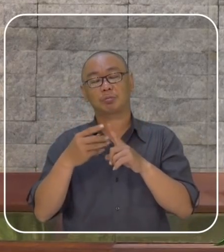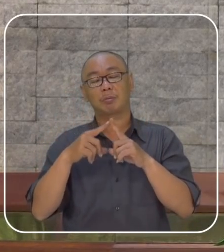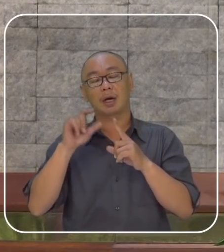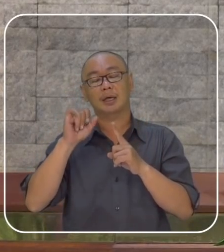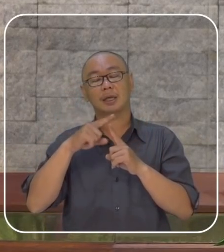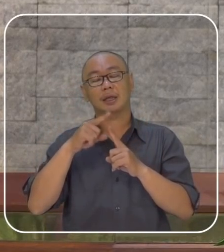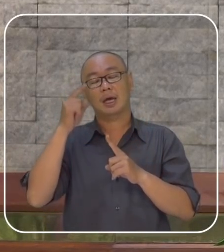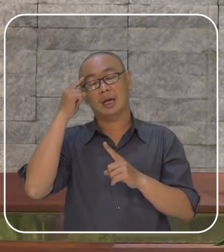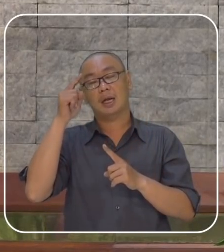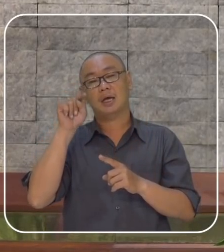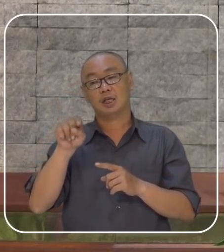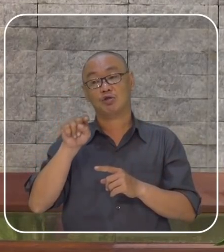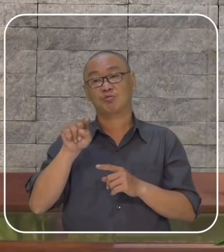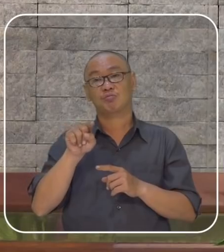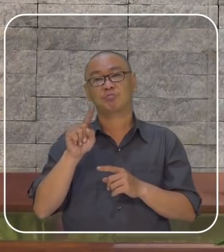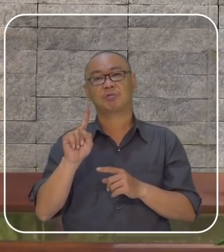saudara,